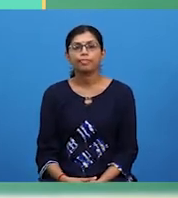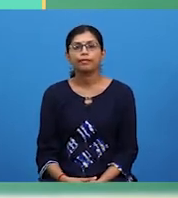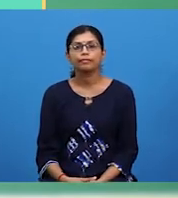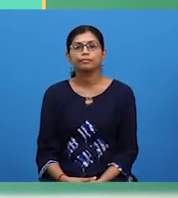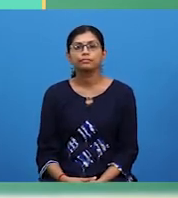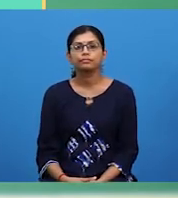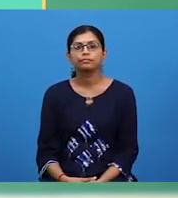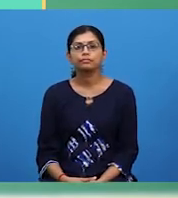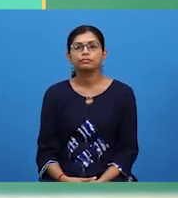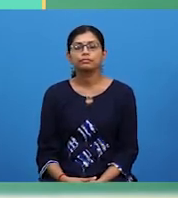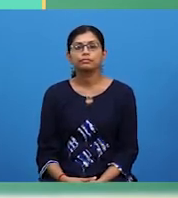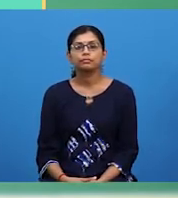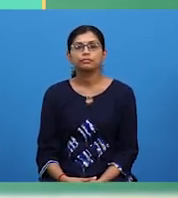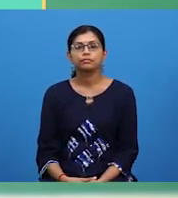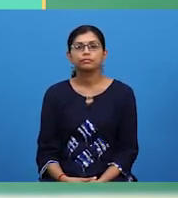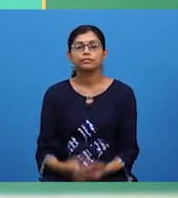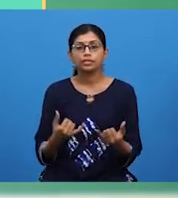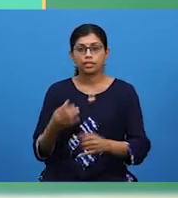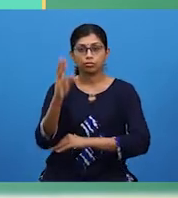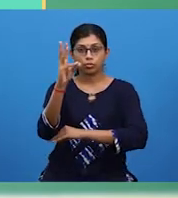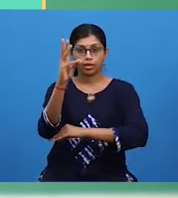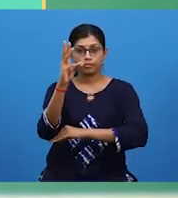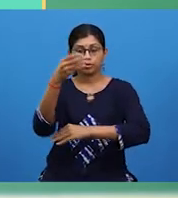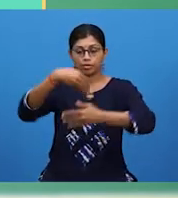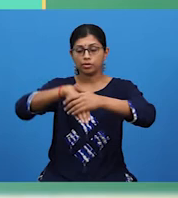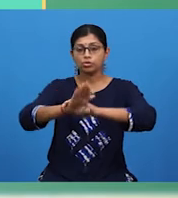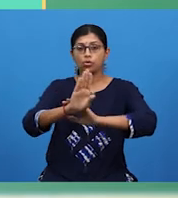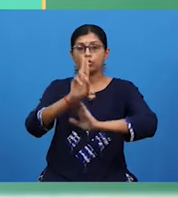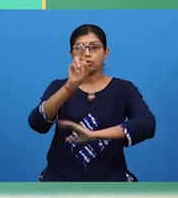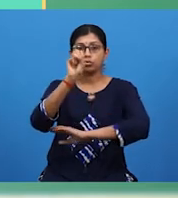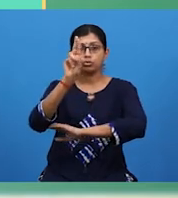Seterusnya, makanan yang tidak tercerna akan memasuki usus besar.